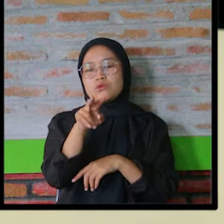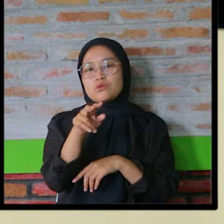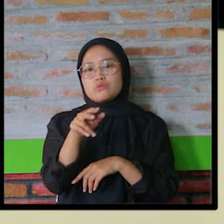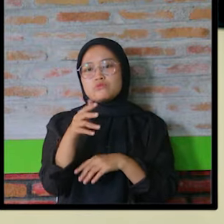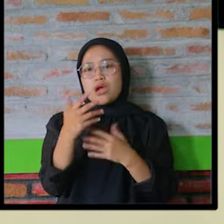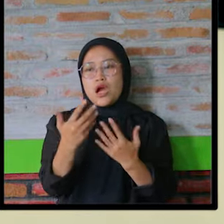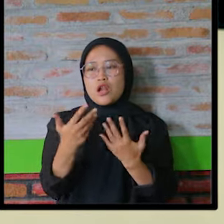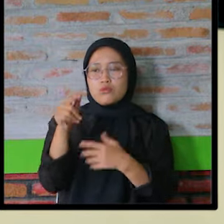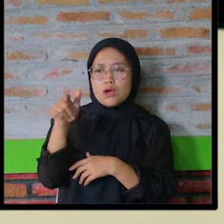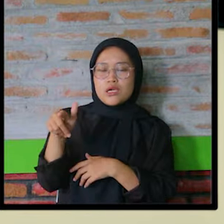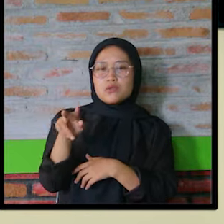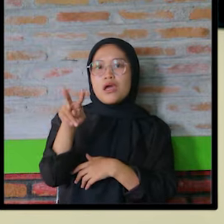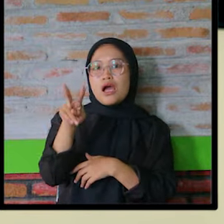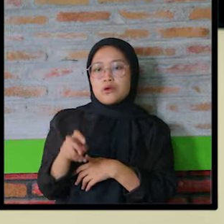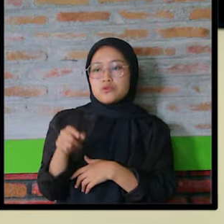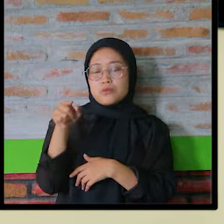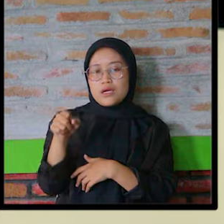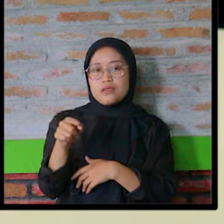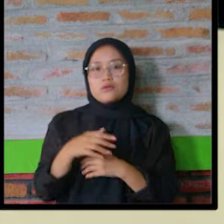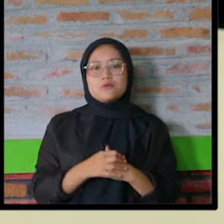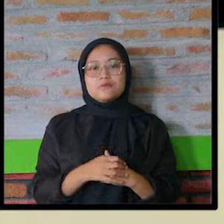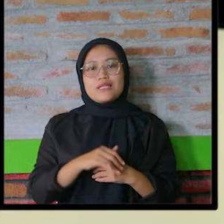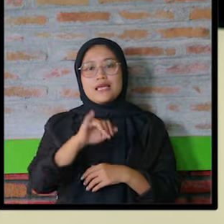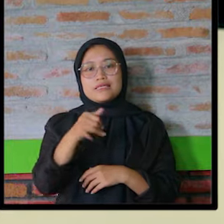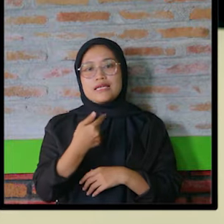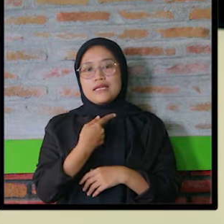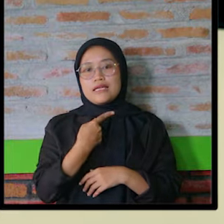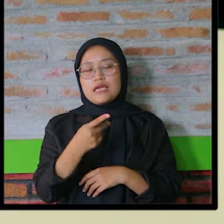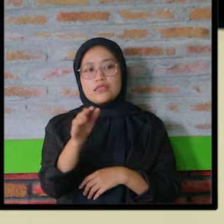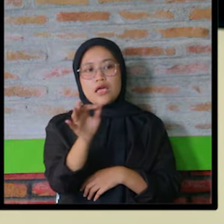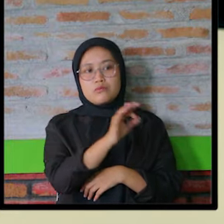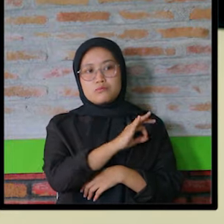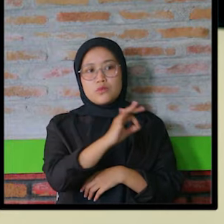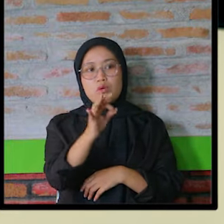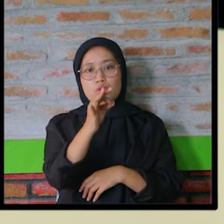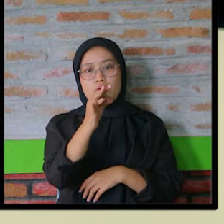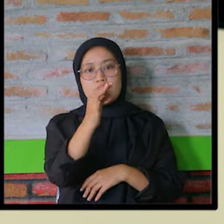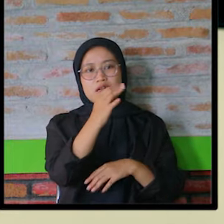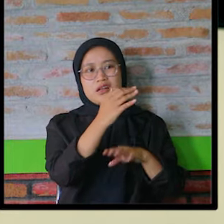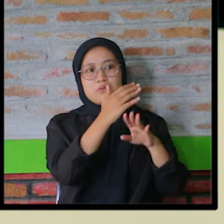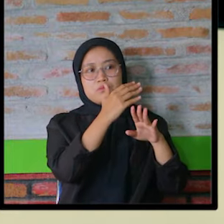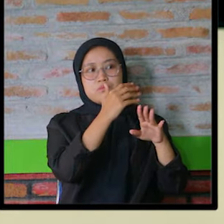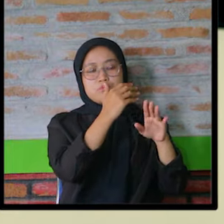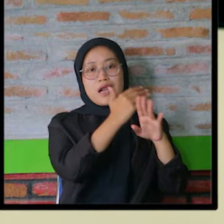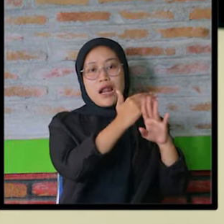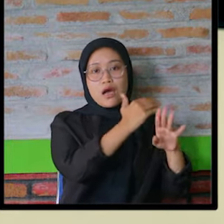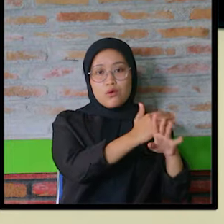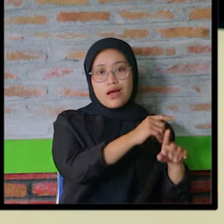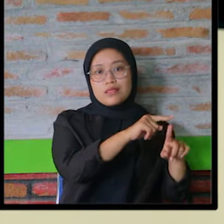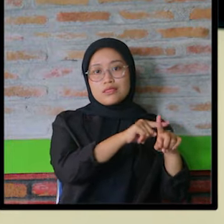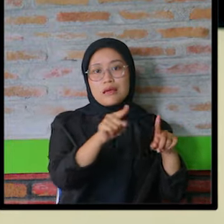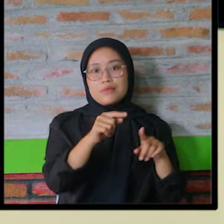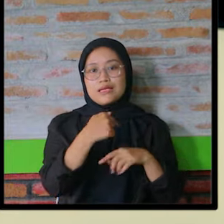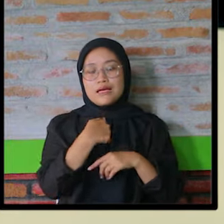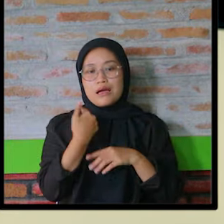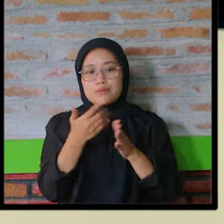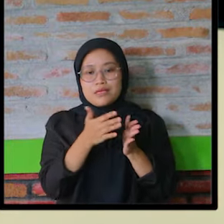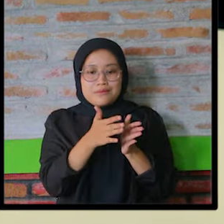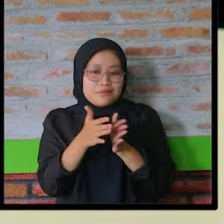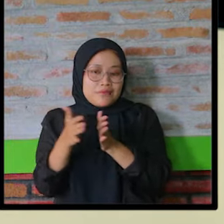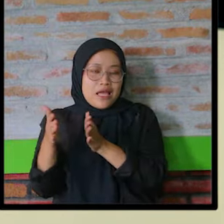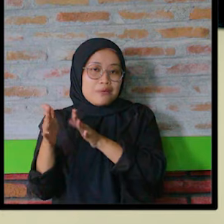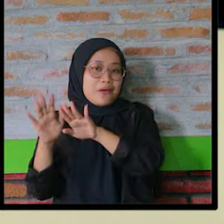nah misalnya begitu kan betul betul ya Nah sehingga kita bukan melawan Tetapi hanya melipir saja supaya kita